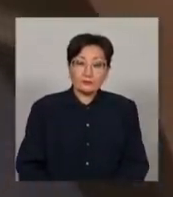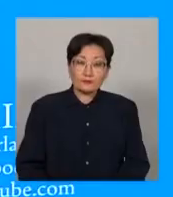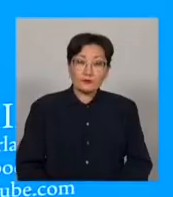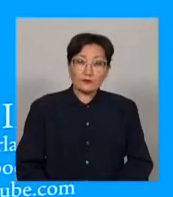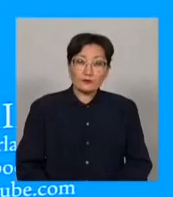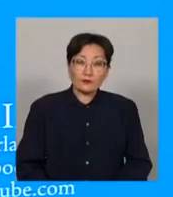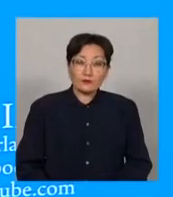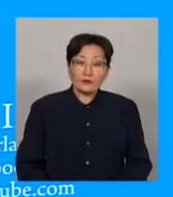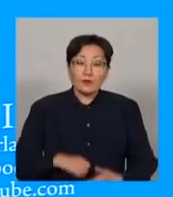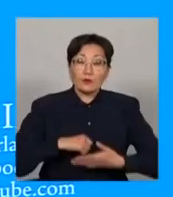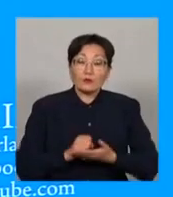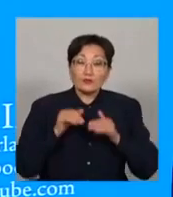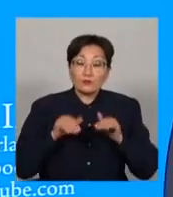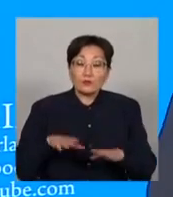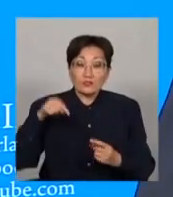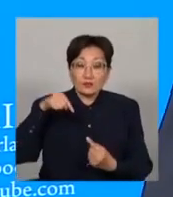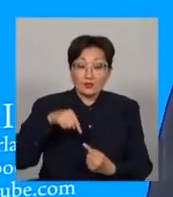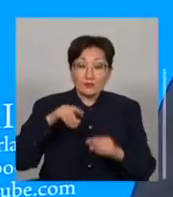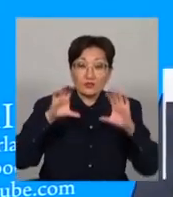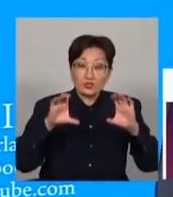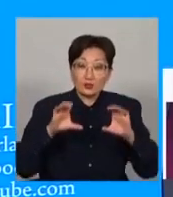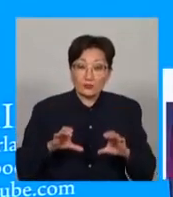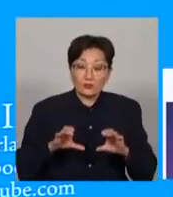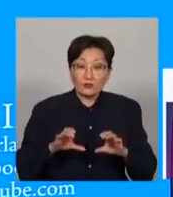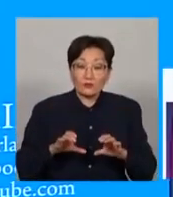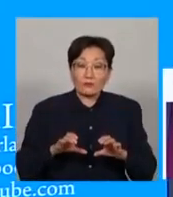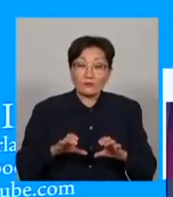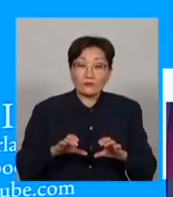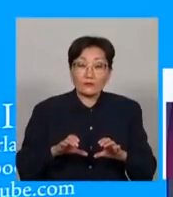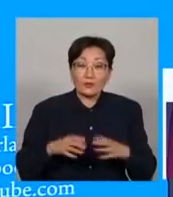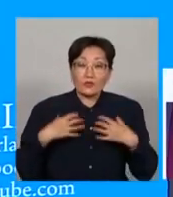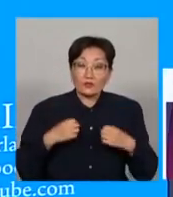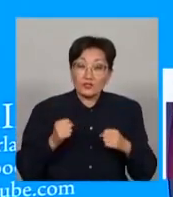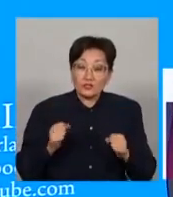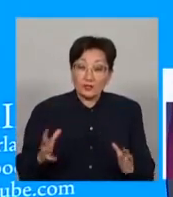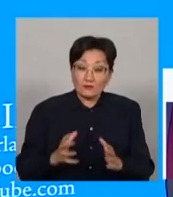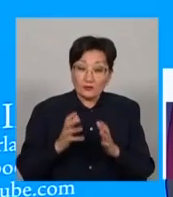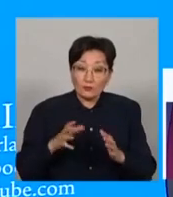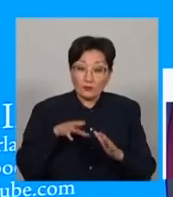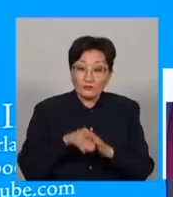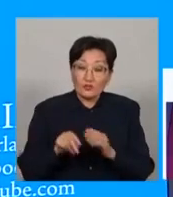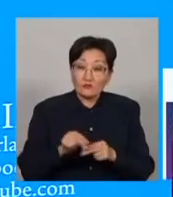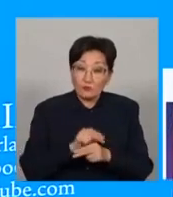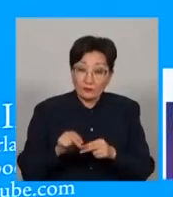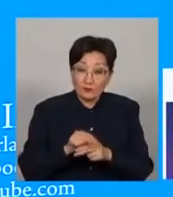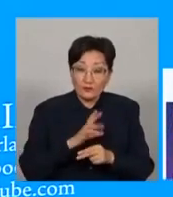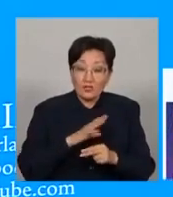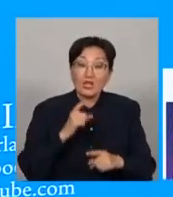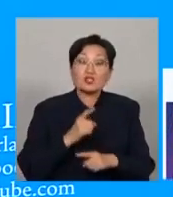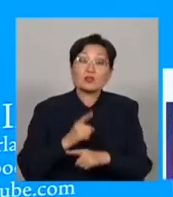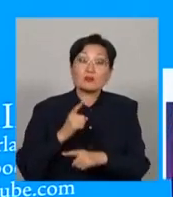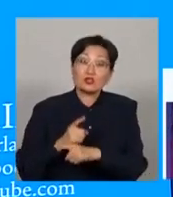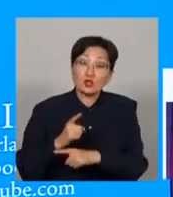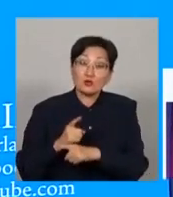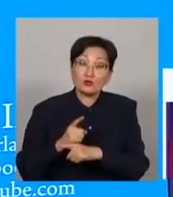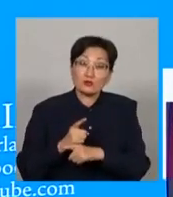принято решение в соответствующем законе оратором воды все здравоохранения внесем поправки запрещающие